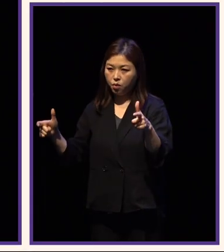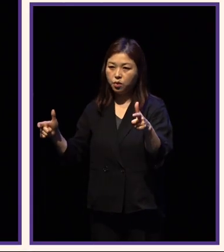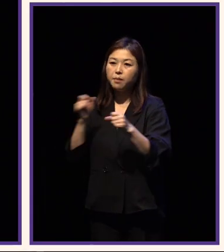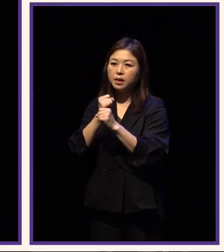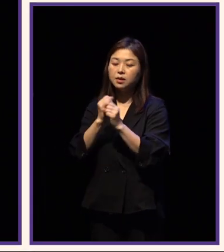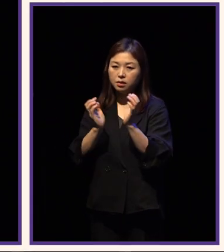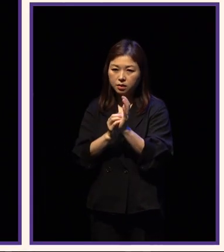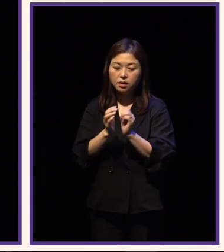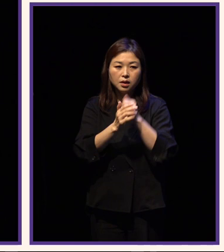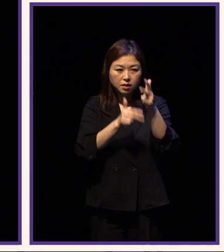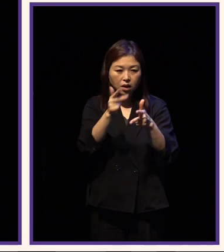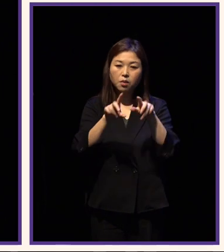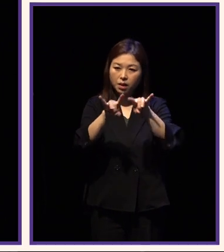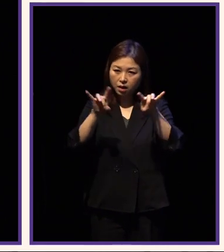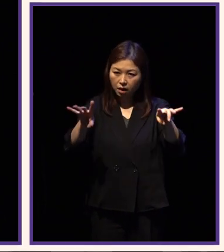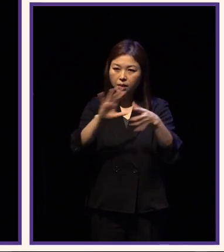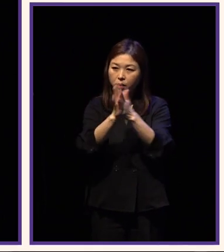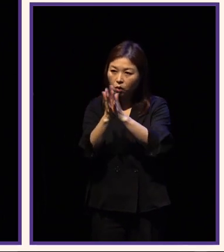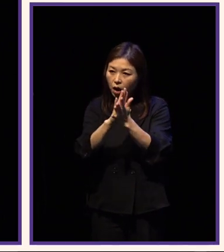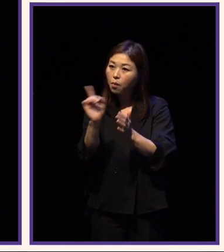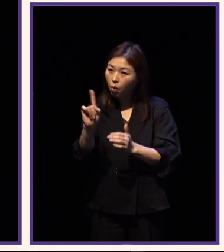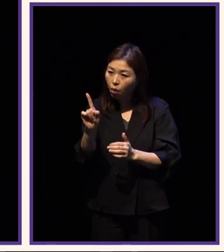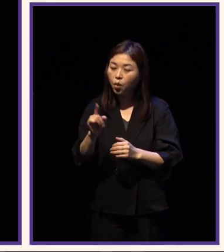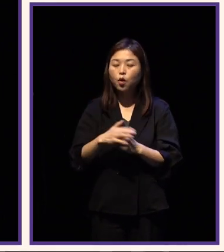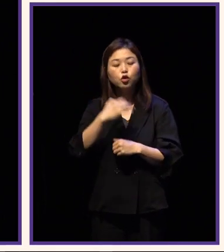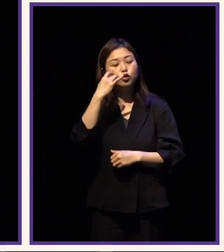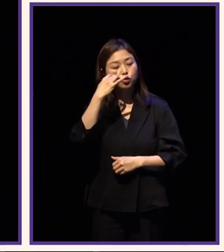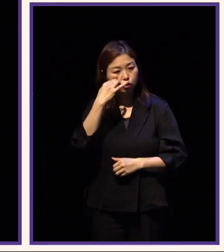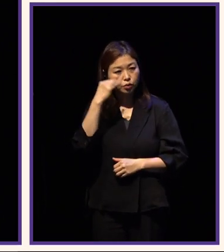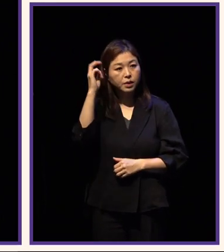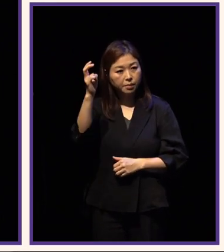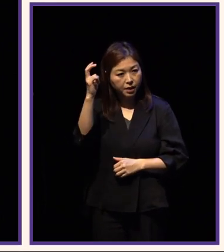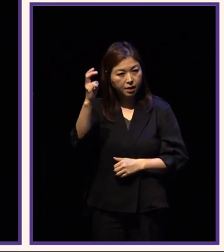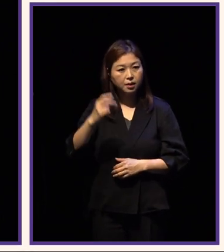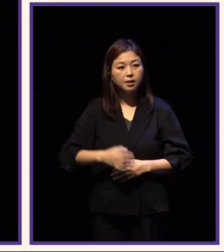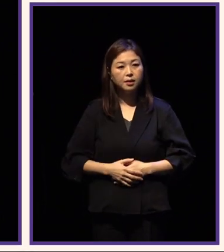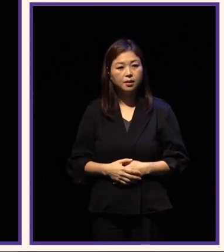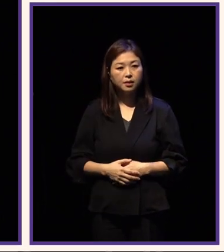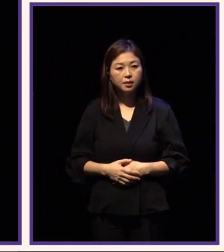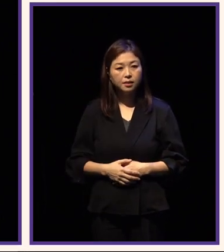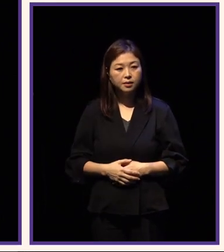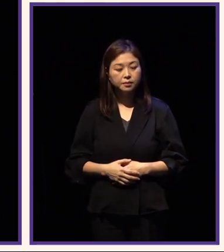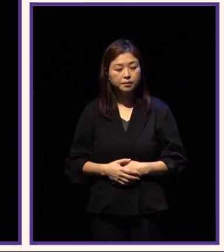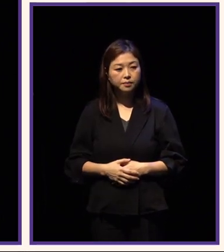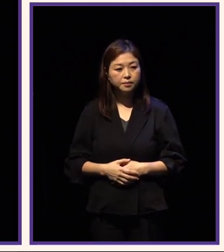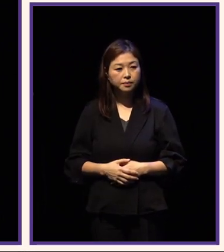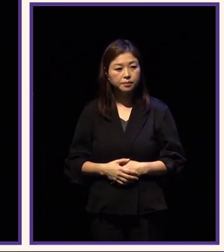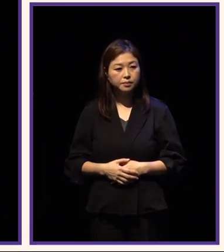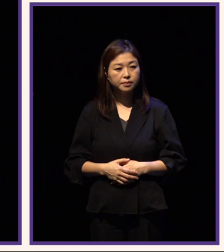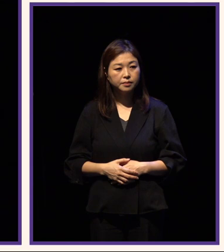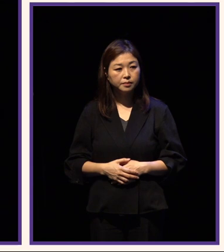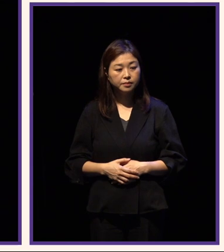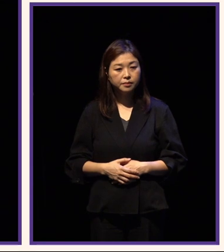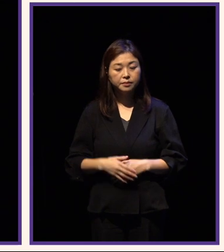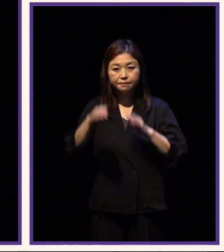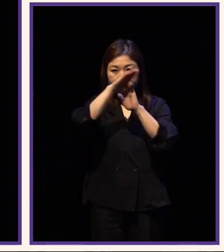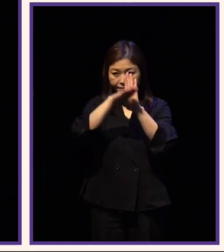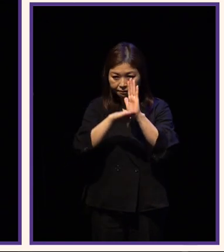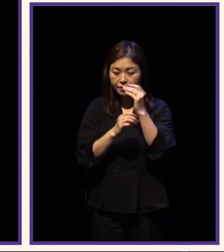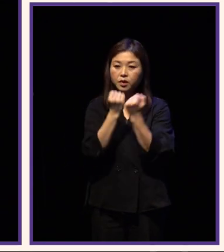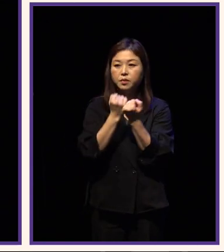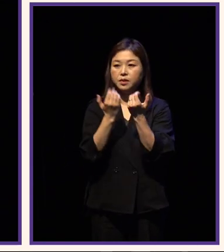사업별로 어떻게 바뀌었을까 궁금하신 점들 많으실 것 같습니다. 차례로